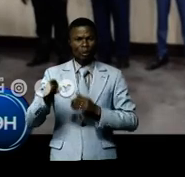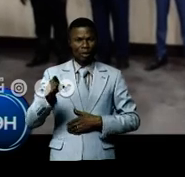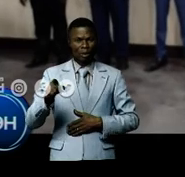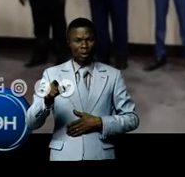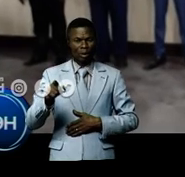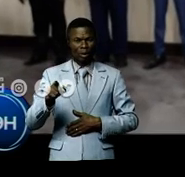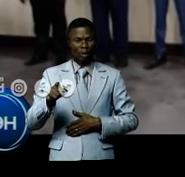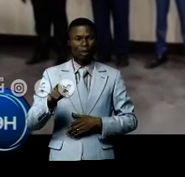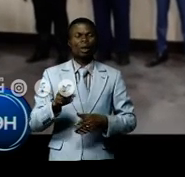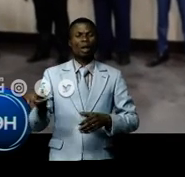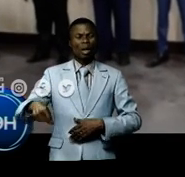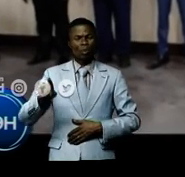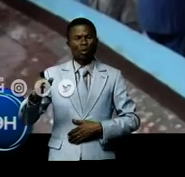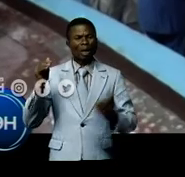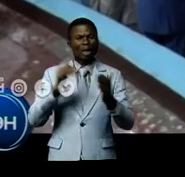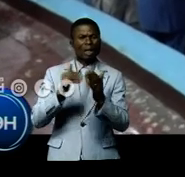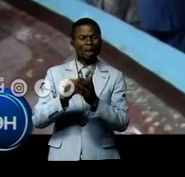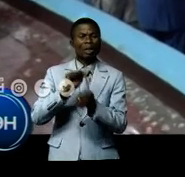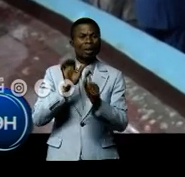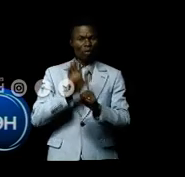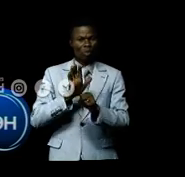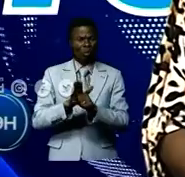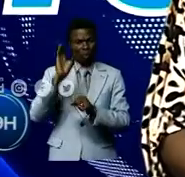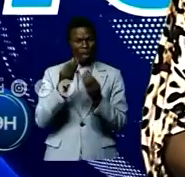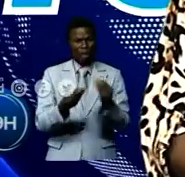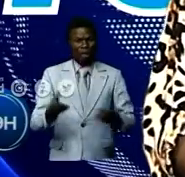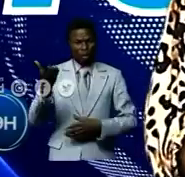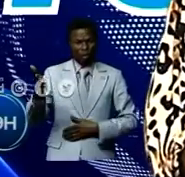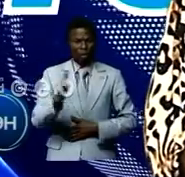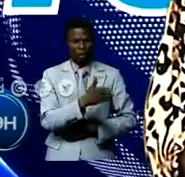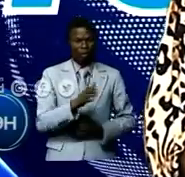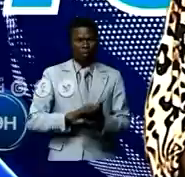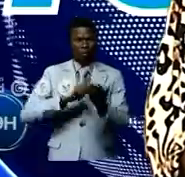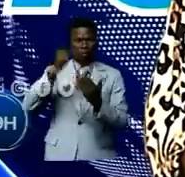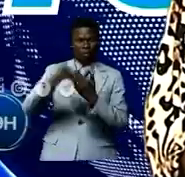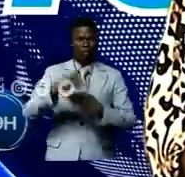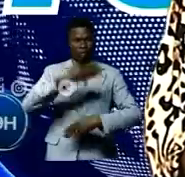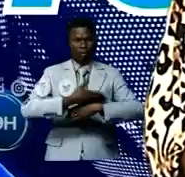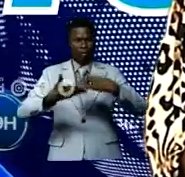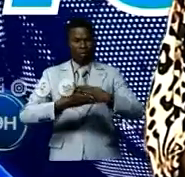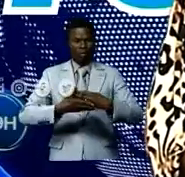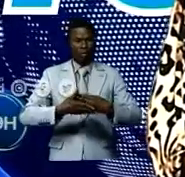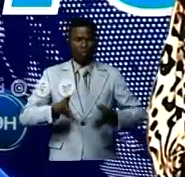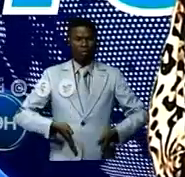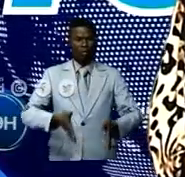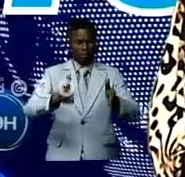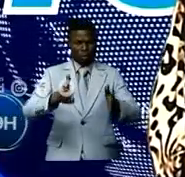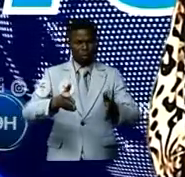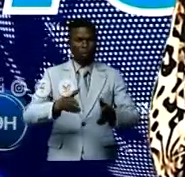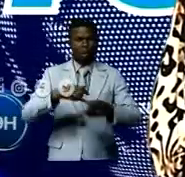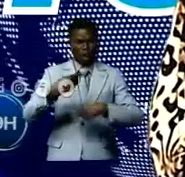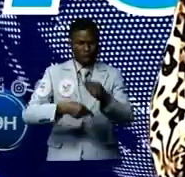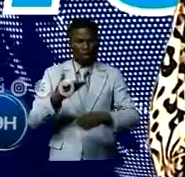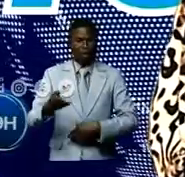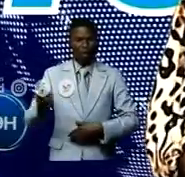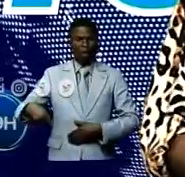hérite d'une province confrontée à plusieurs défis à relever. Les projets de construction des infrastructures sont déjà en marche